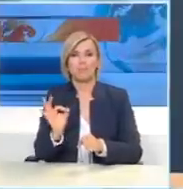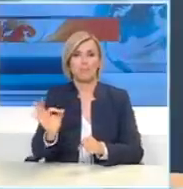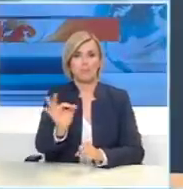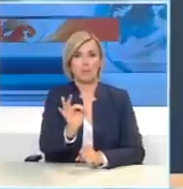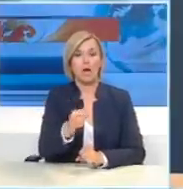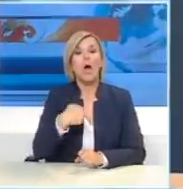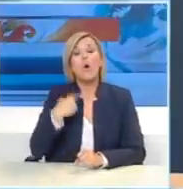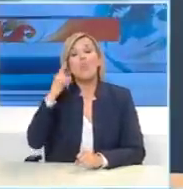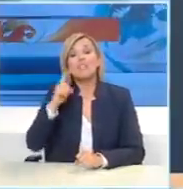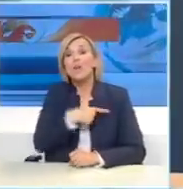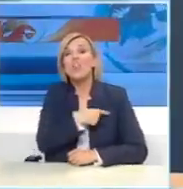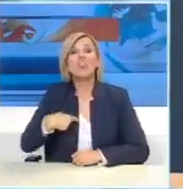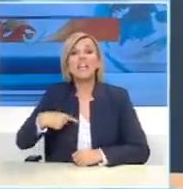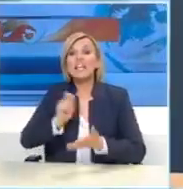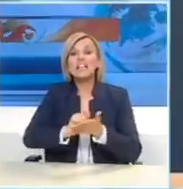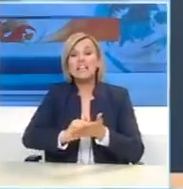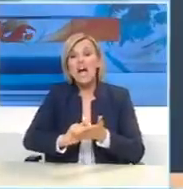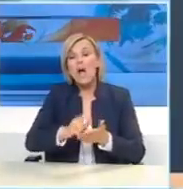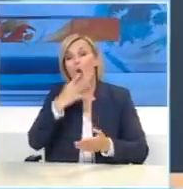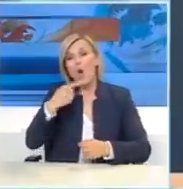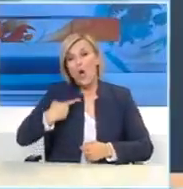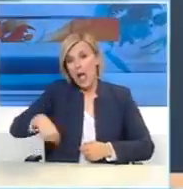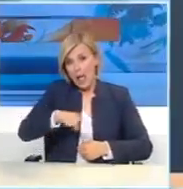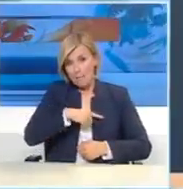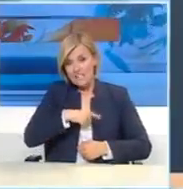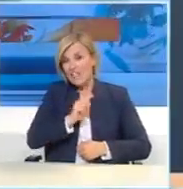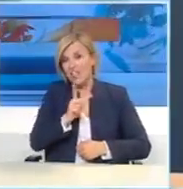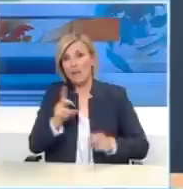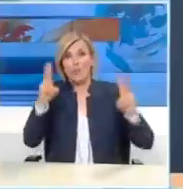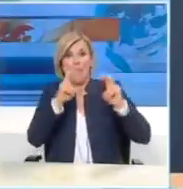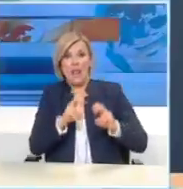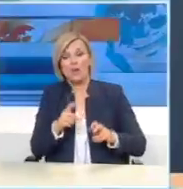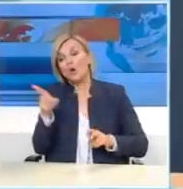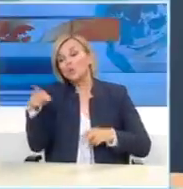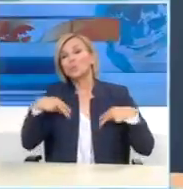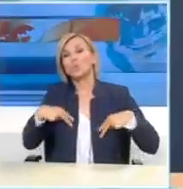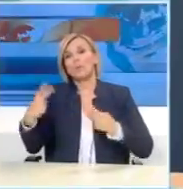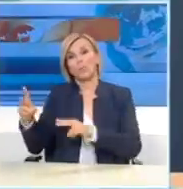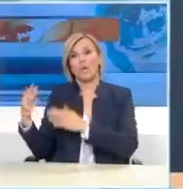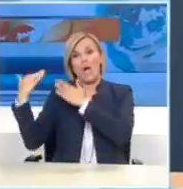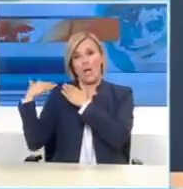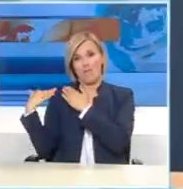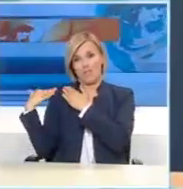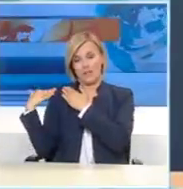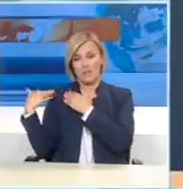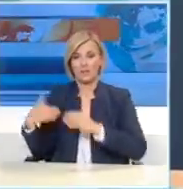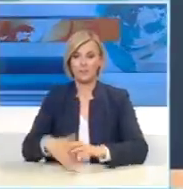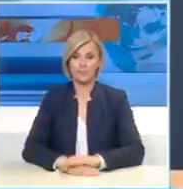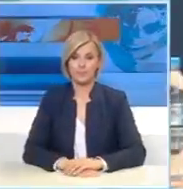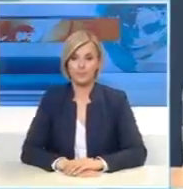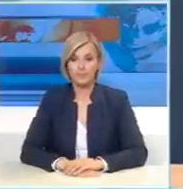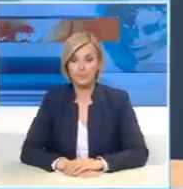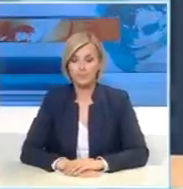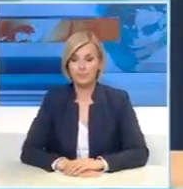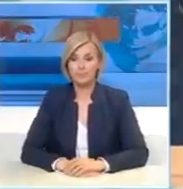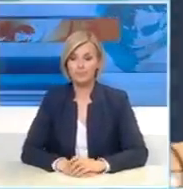για τα διοικητικά, επειδή ο ΕΟΔΗ δεν είναι ελεγκτικός οργανισμός, φαντάζομαι ο Υπουργός θα πρέπει να σχολιάσει. Θα ήθελα να προσθέσω